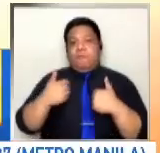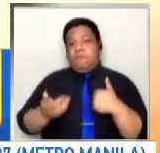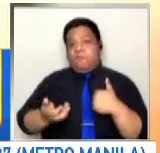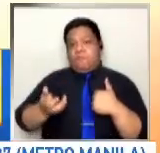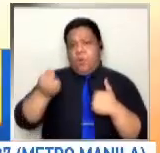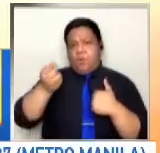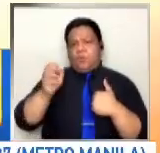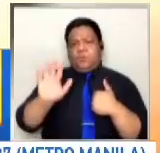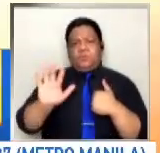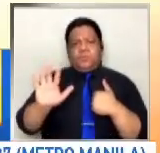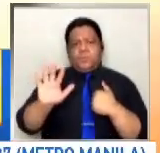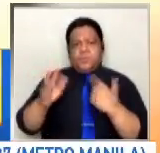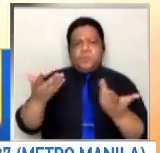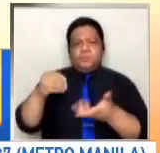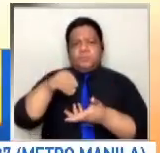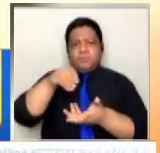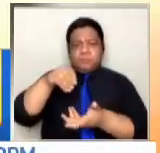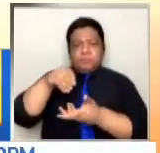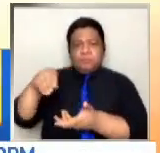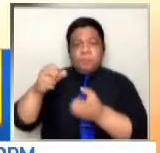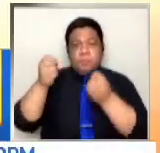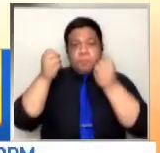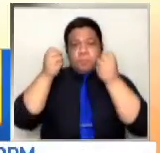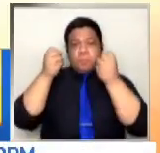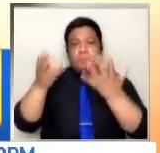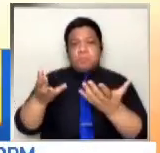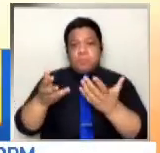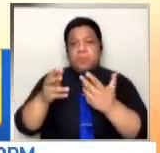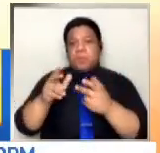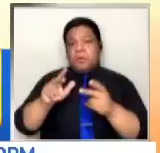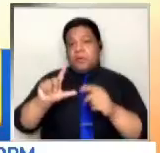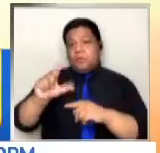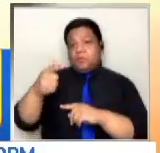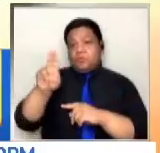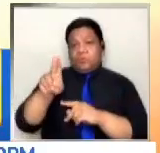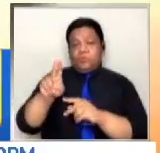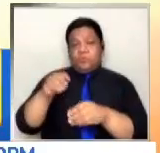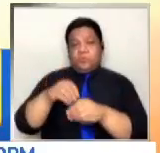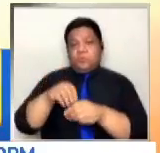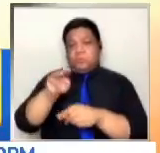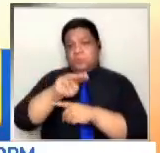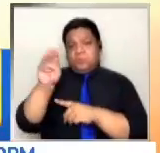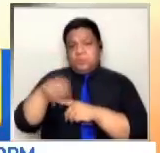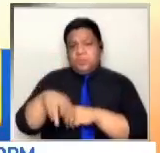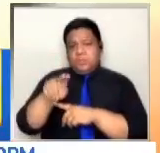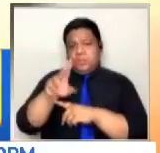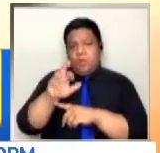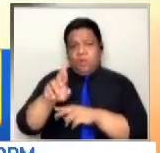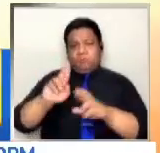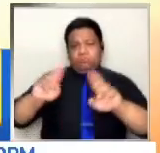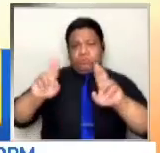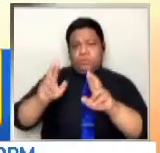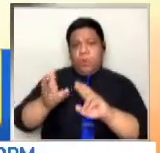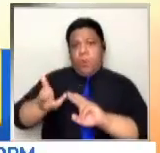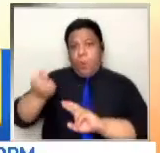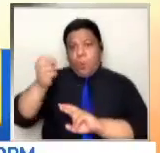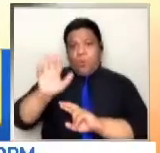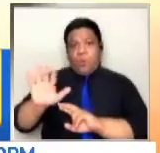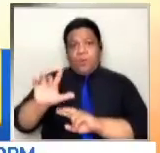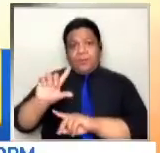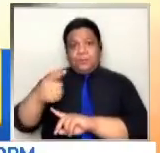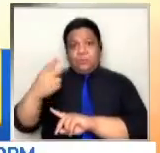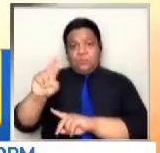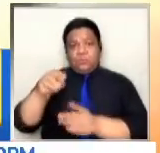pinamimigay. Marami sa mga LGUs sa Metro Manila yung naghahanda na para ipamigay yung kanilang sariling ayuda from the LGU naman.